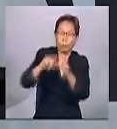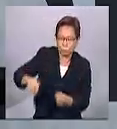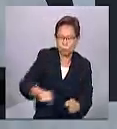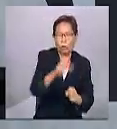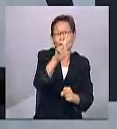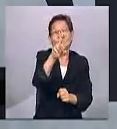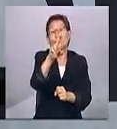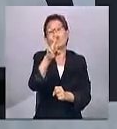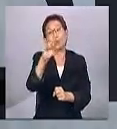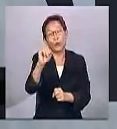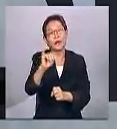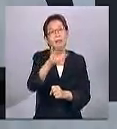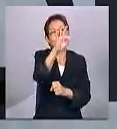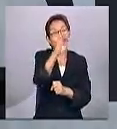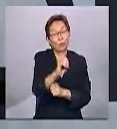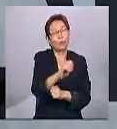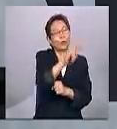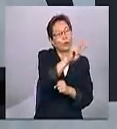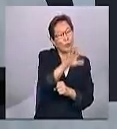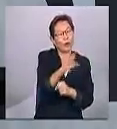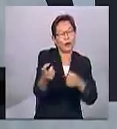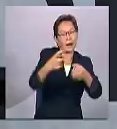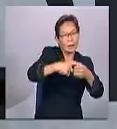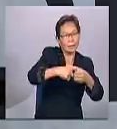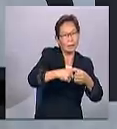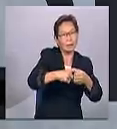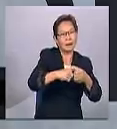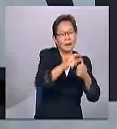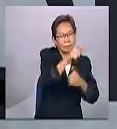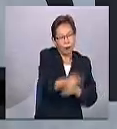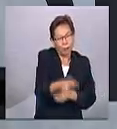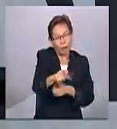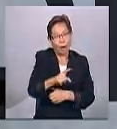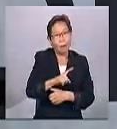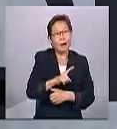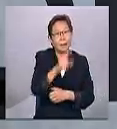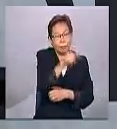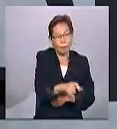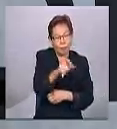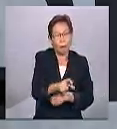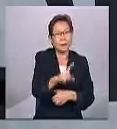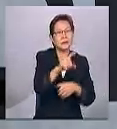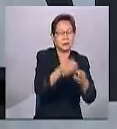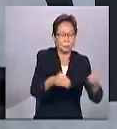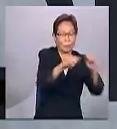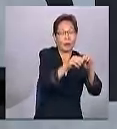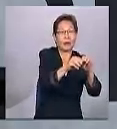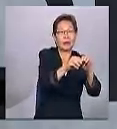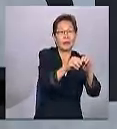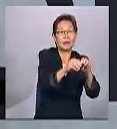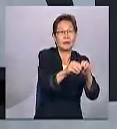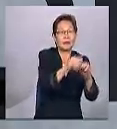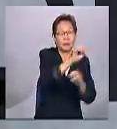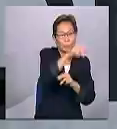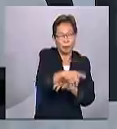mana 25 berkaitan dengan jemaah di Sri Petaling dan 65 kes kontak rapat.